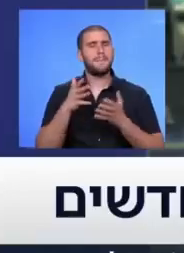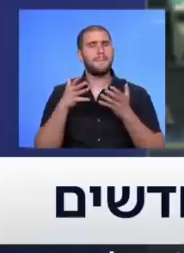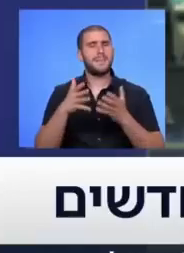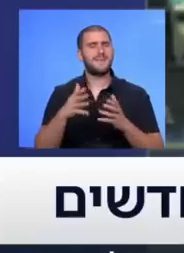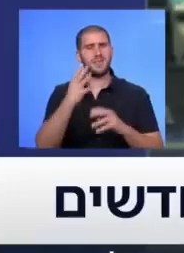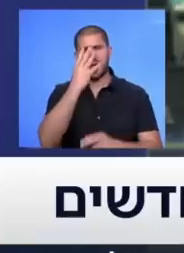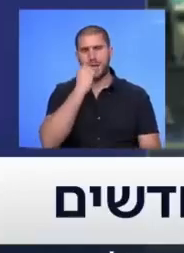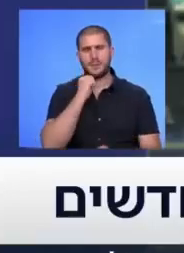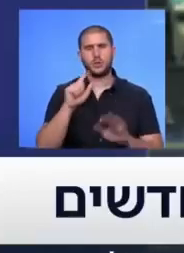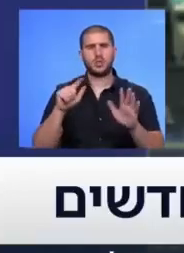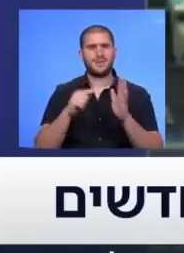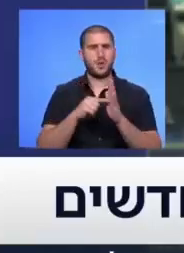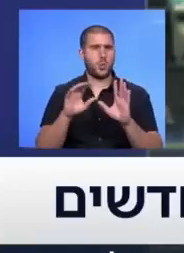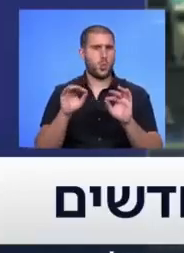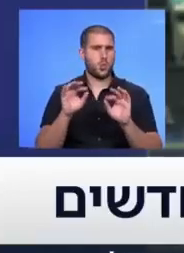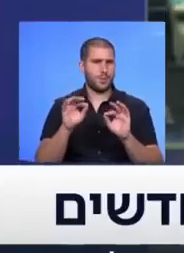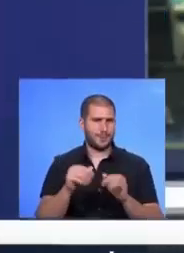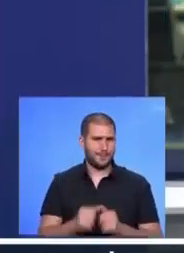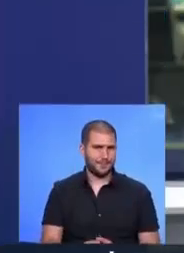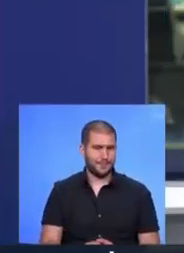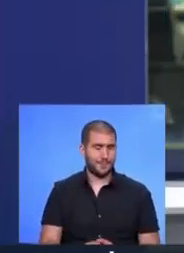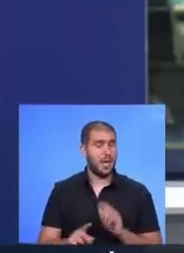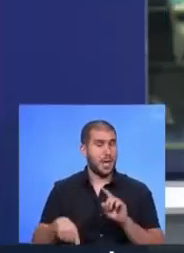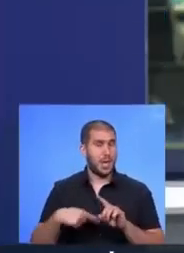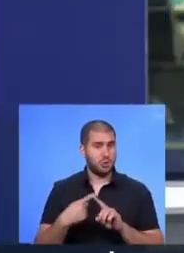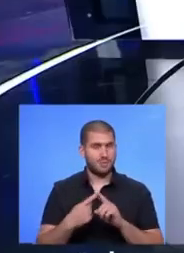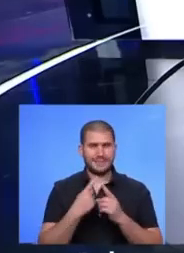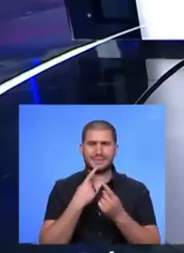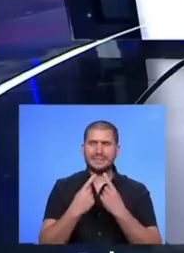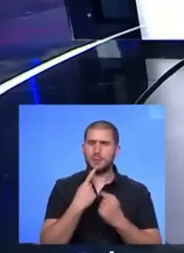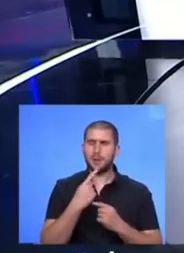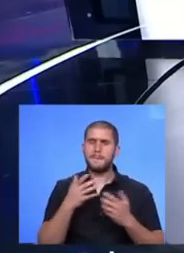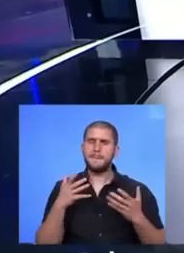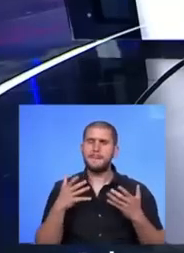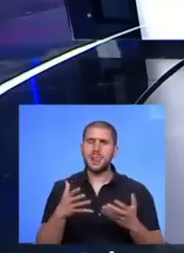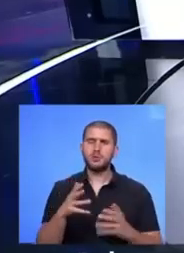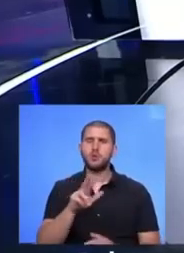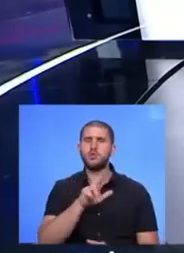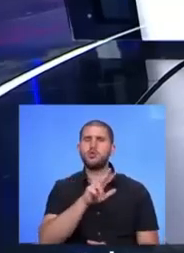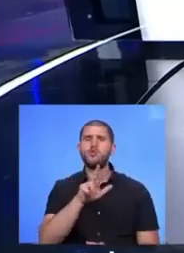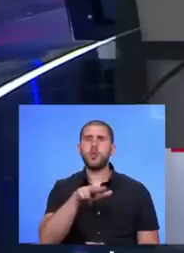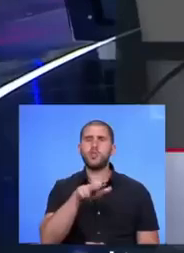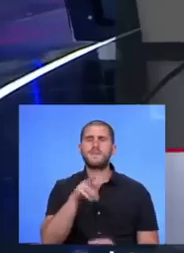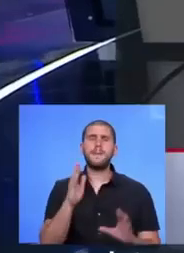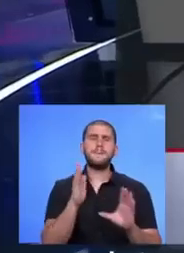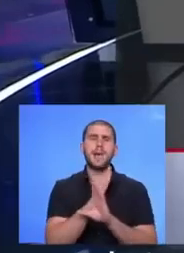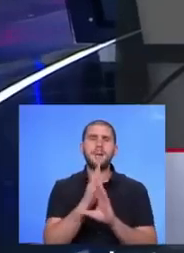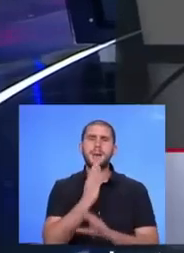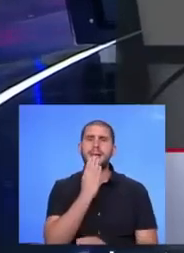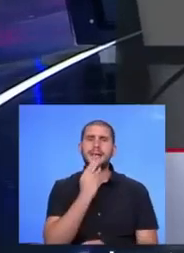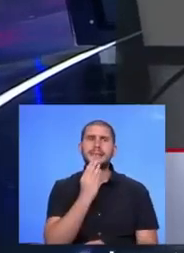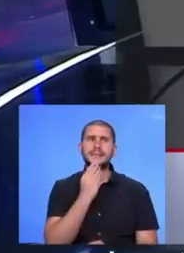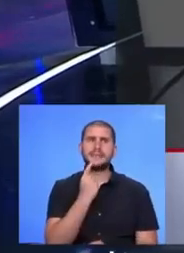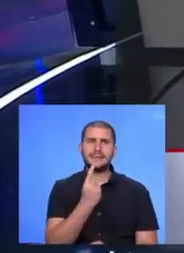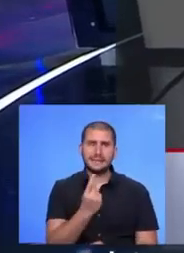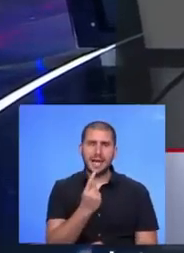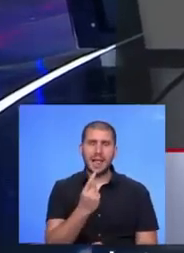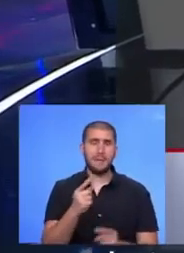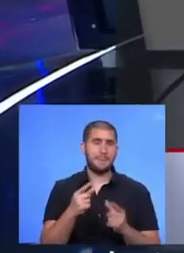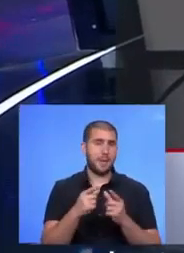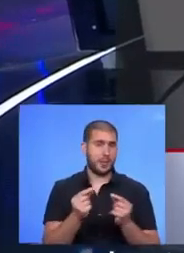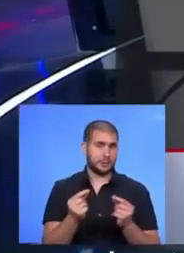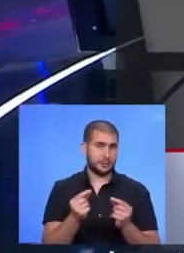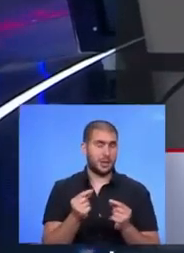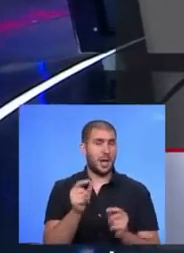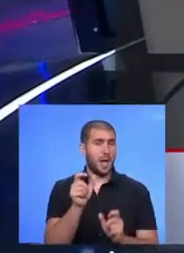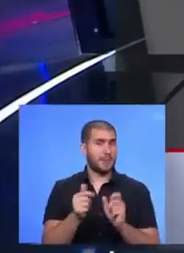חמאס ב-7 באוקטובר. עד כה השיח דיבר על פלישה של כ-3,000 מחבלים לישראל מרצועת עזה.